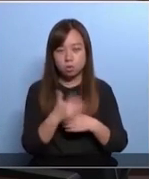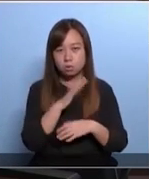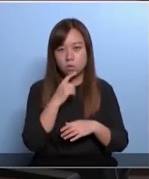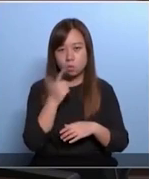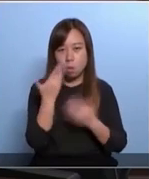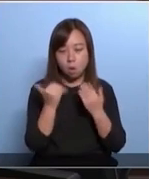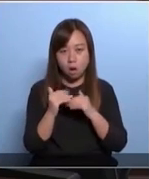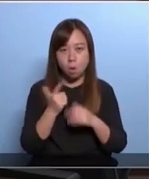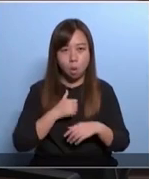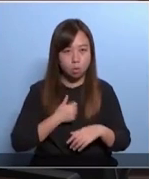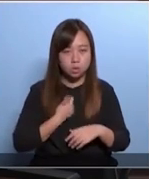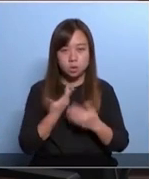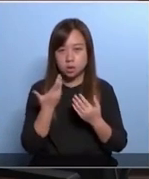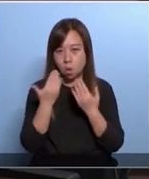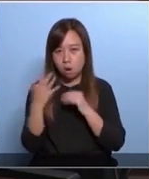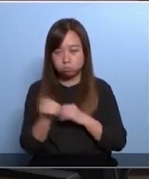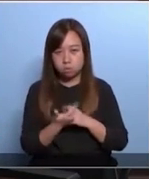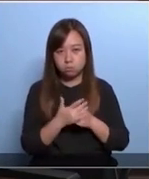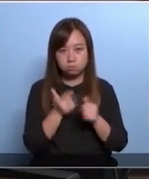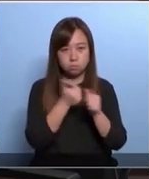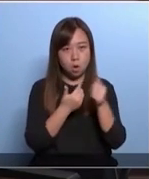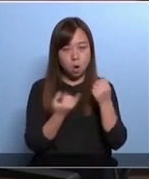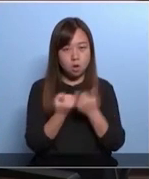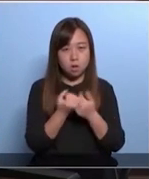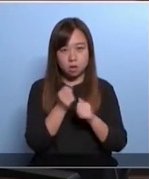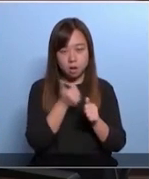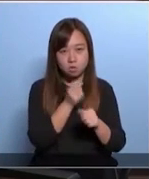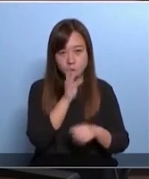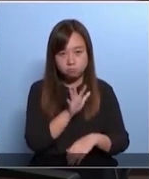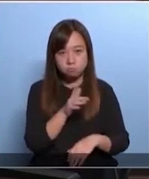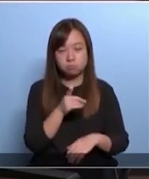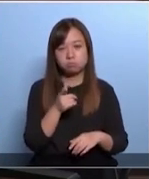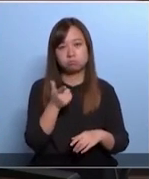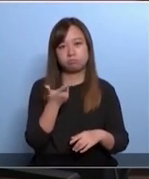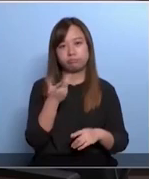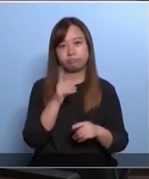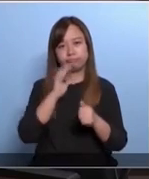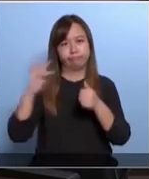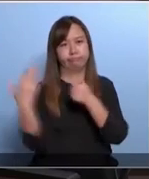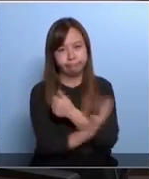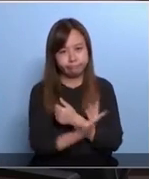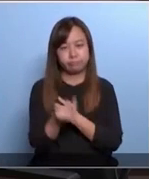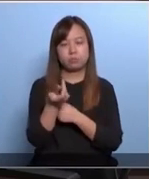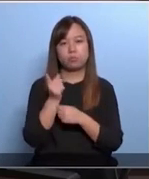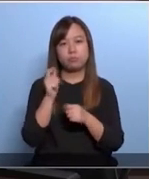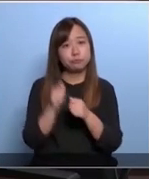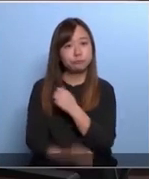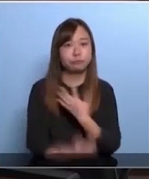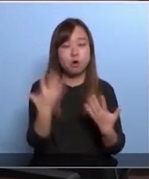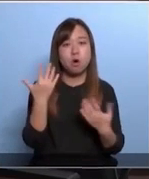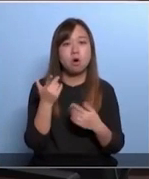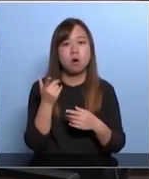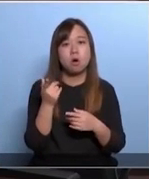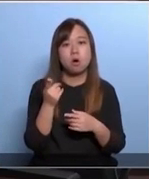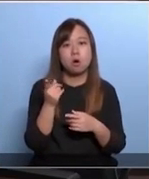校老師校長，你唔跟啲學生講一句説話，都會俾人圍，都會俾人放火燒